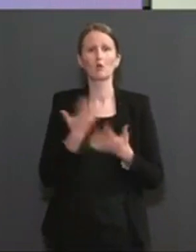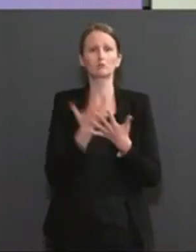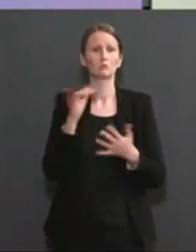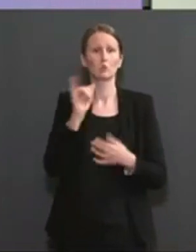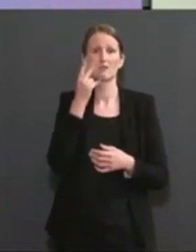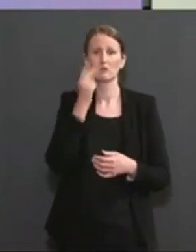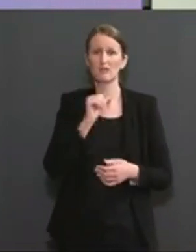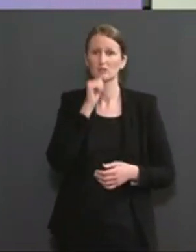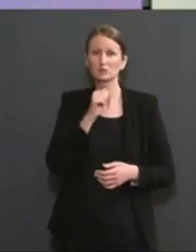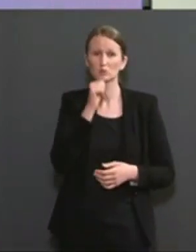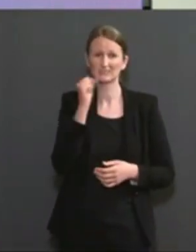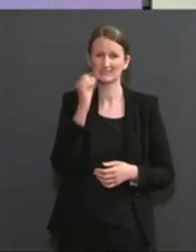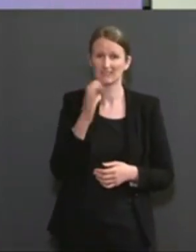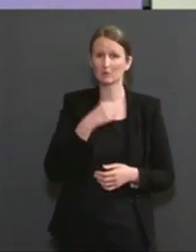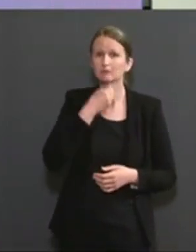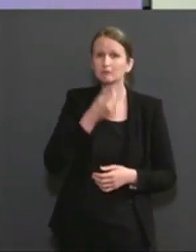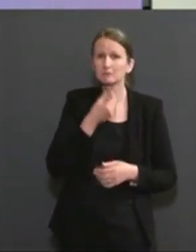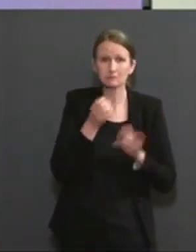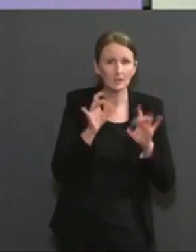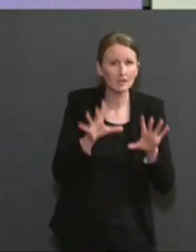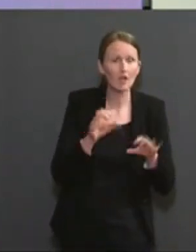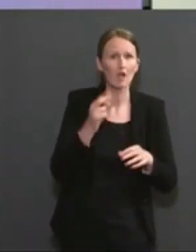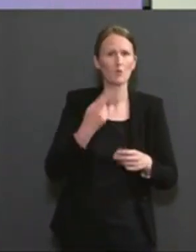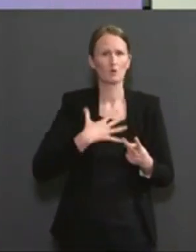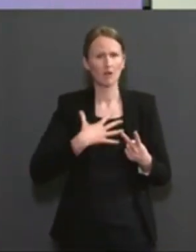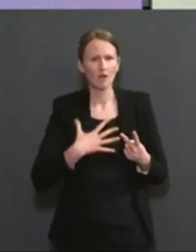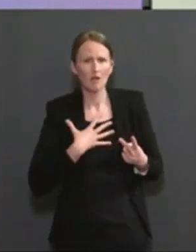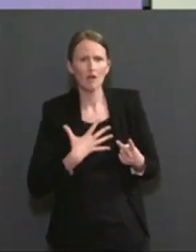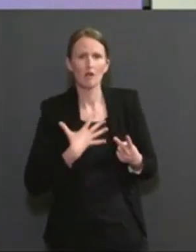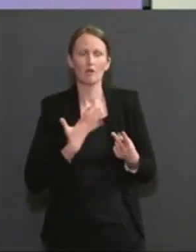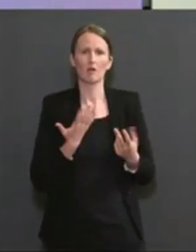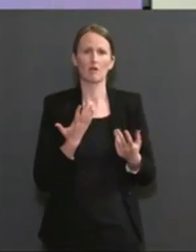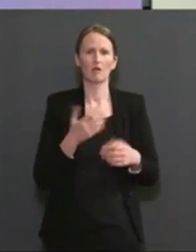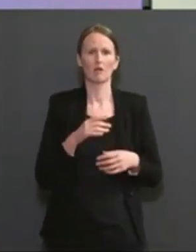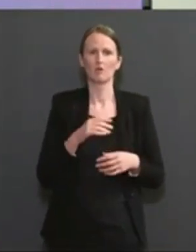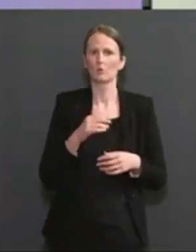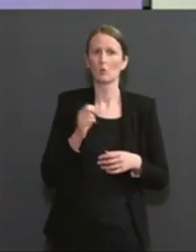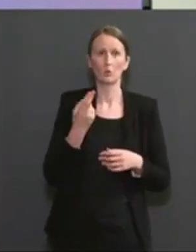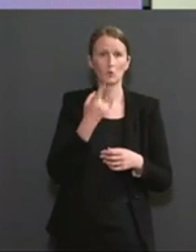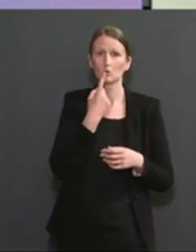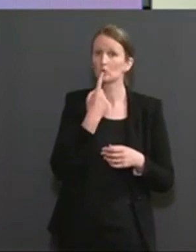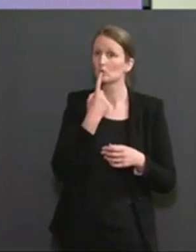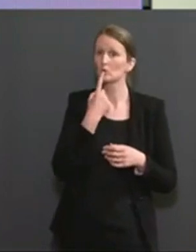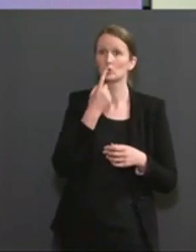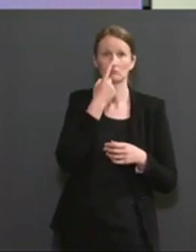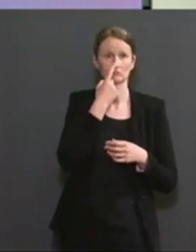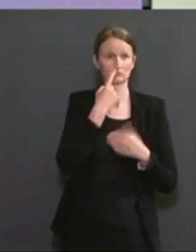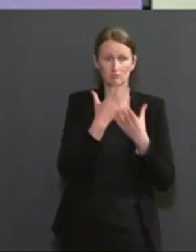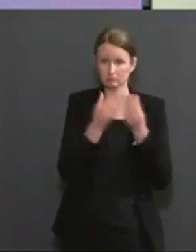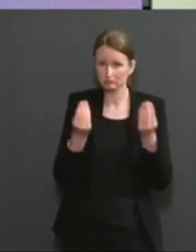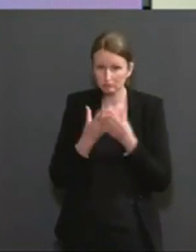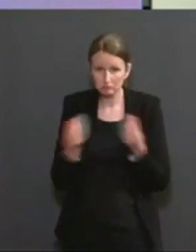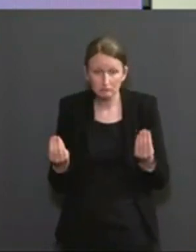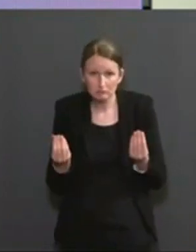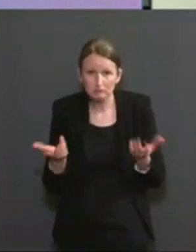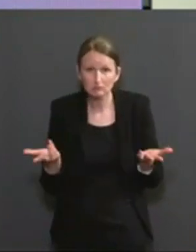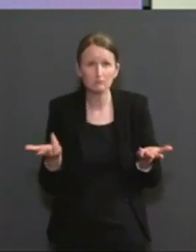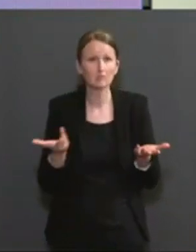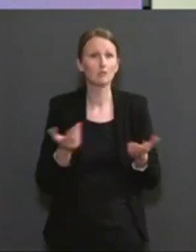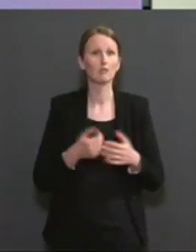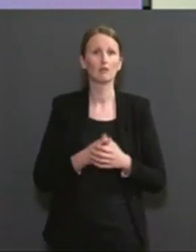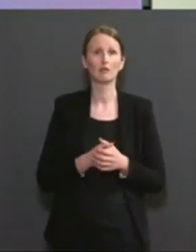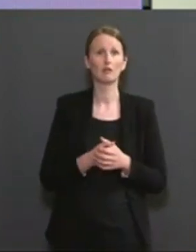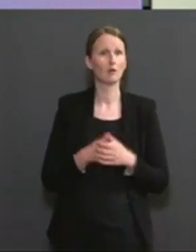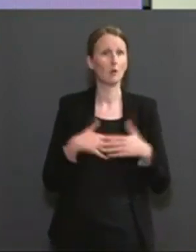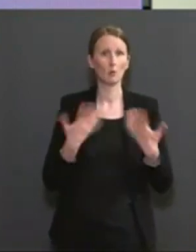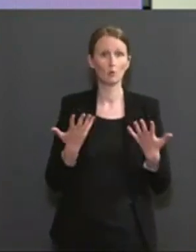escalier, bien sûr cette plainte extrêmement typique de perte de l'odorat ou du goût, ou des symptômes vagues ressemblant à un